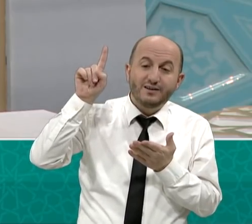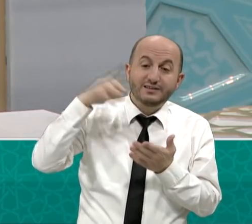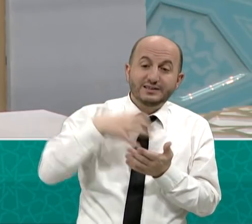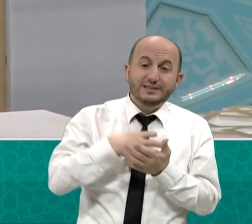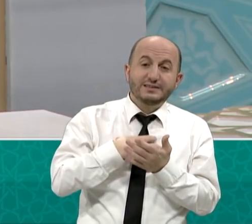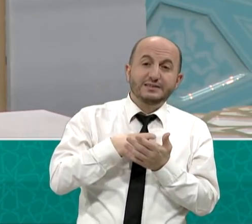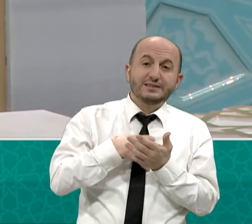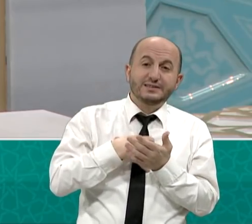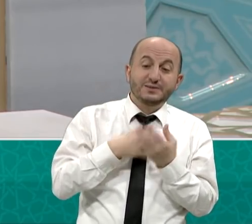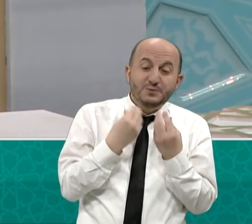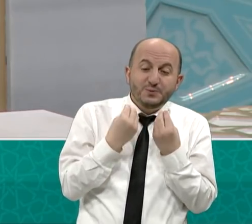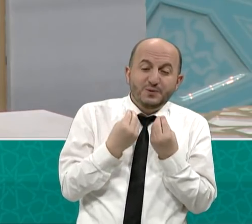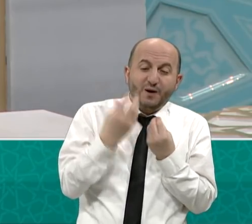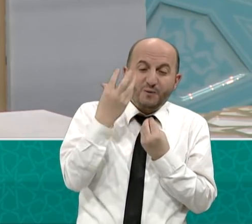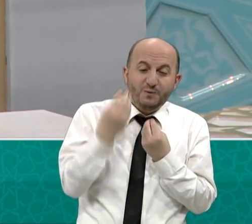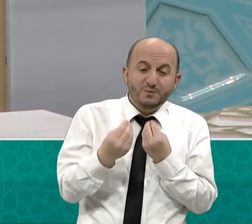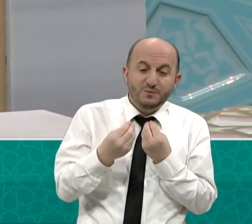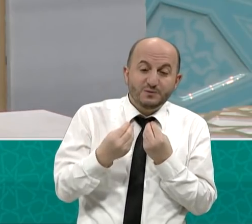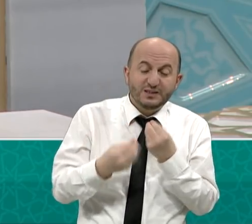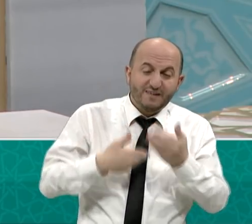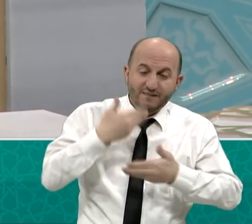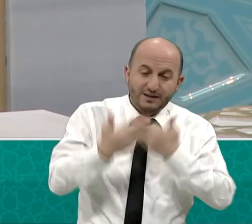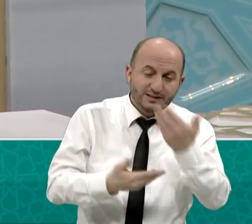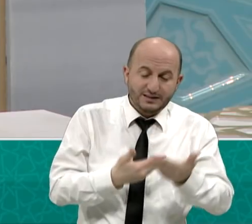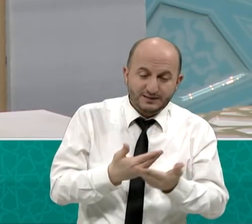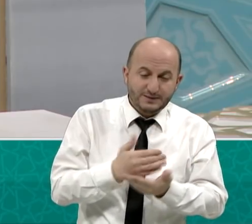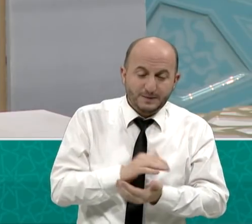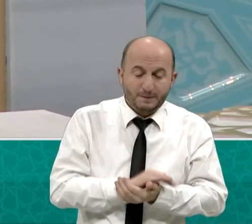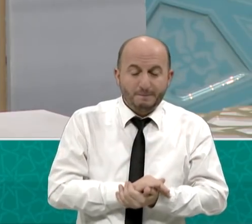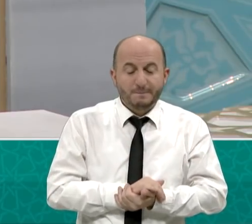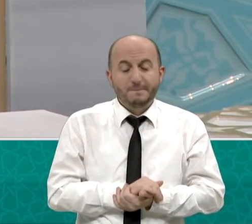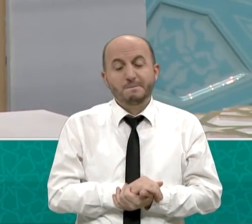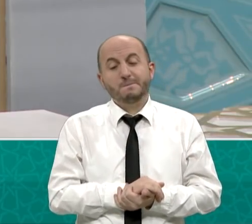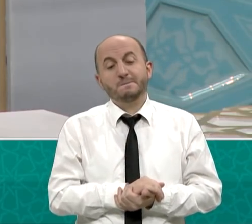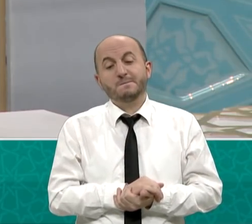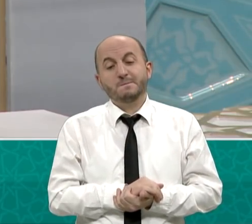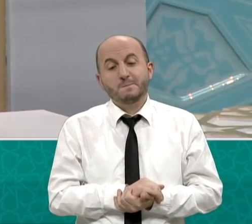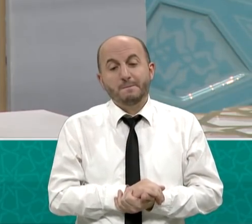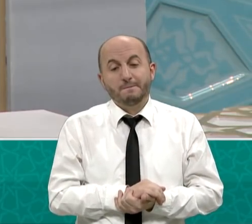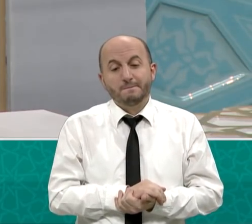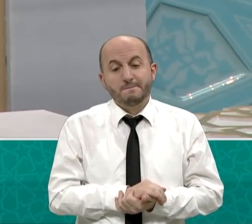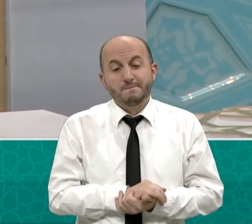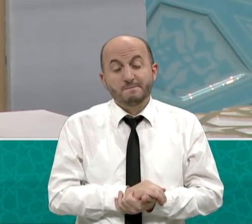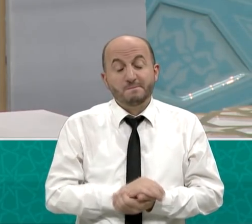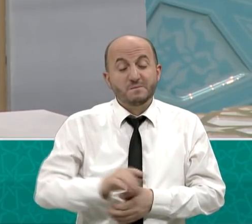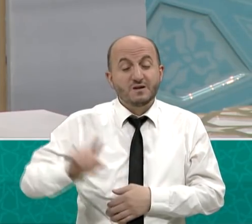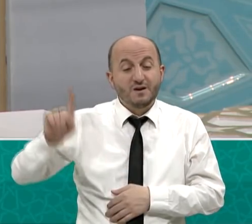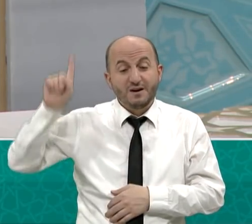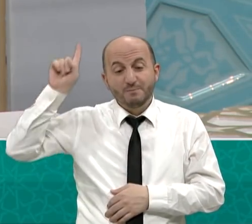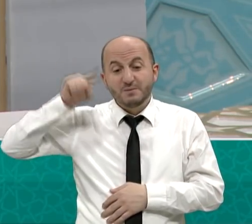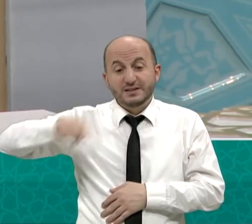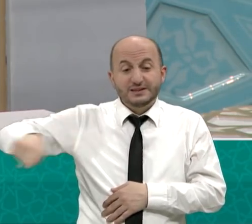kendisinin hayır olduğunu ifade eder. En yünezzel aleyküm min hayrin min rabbiküm. Rabbinizden